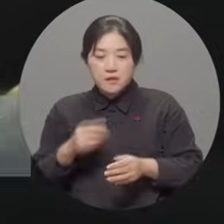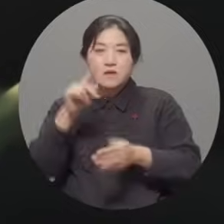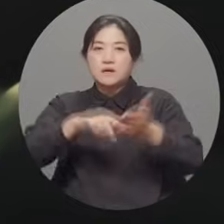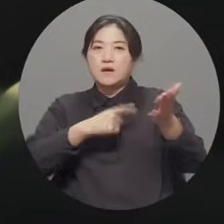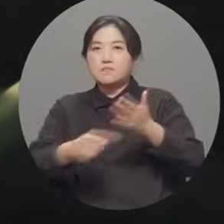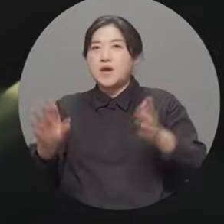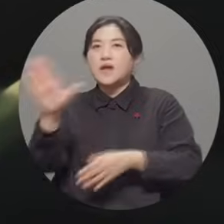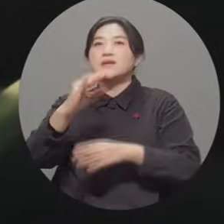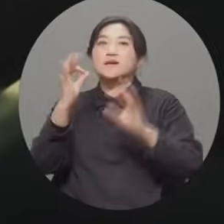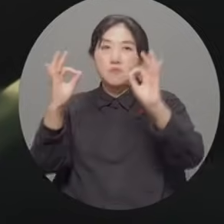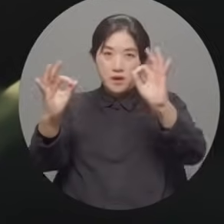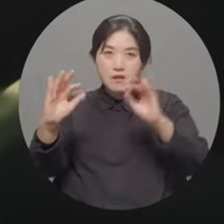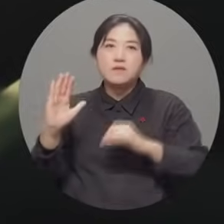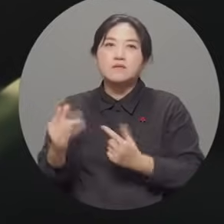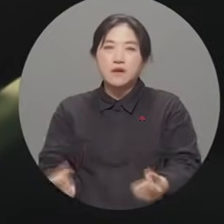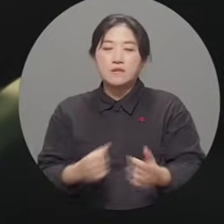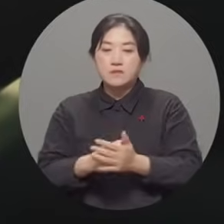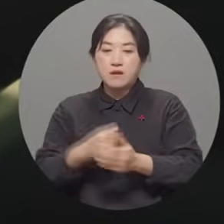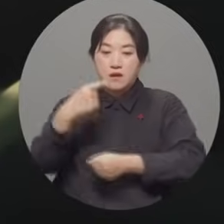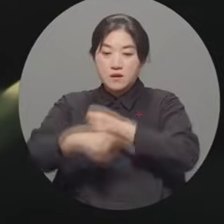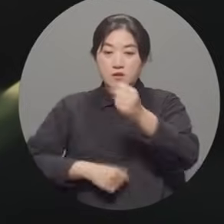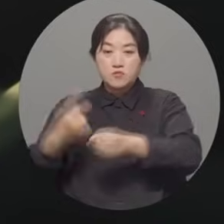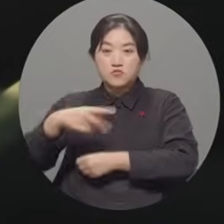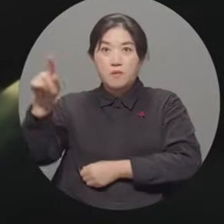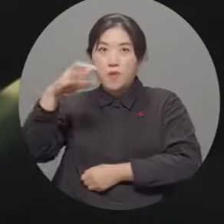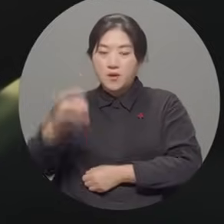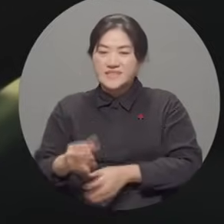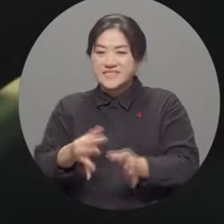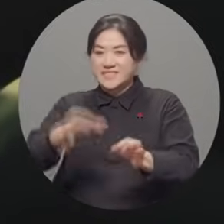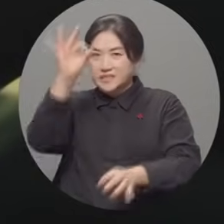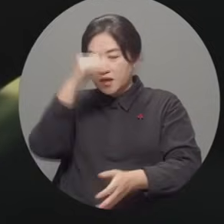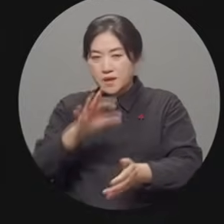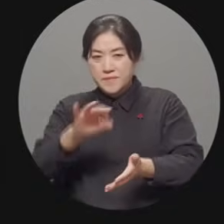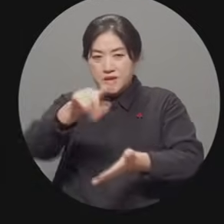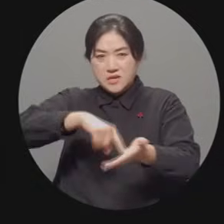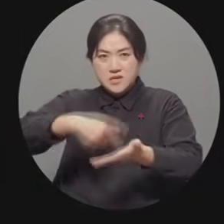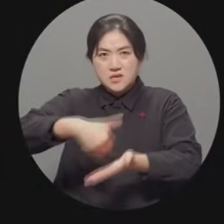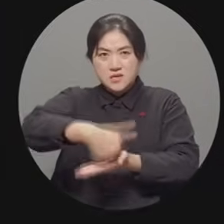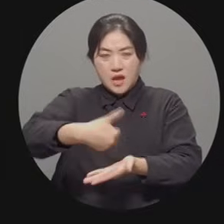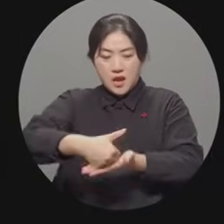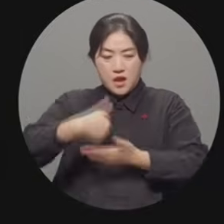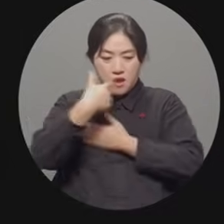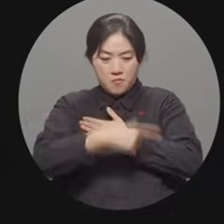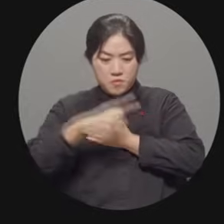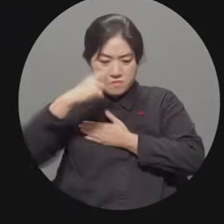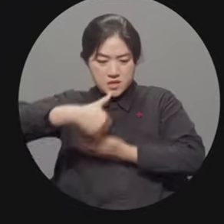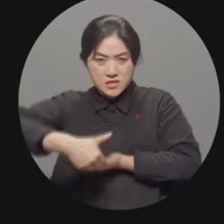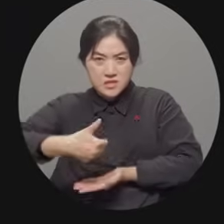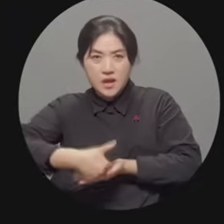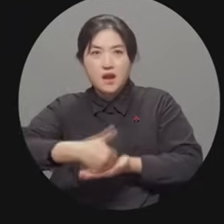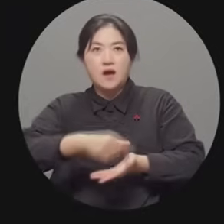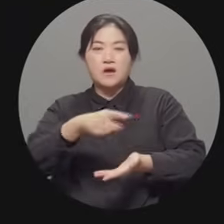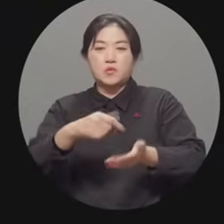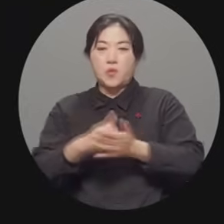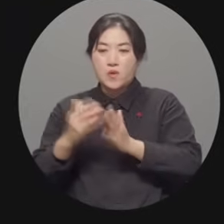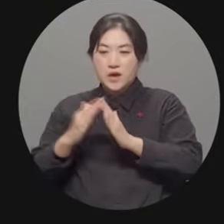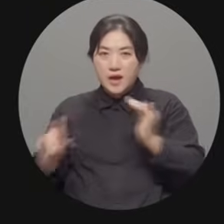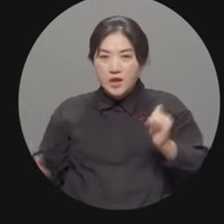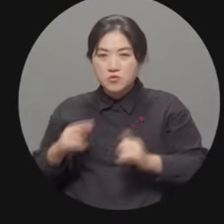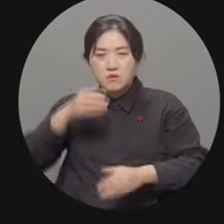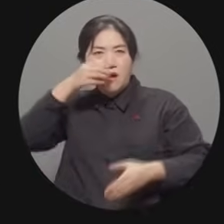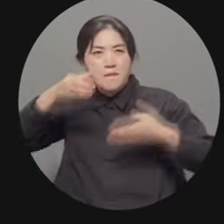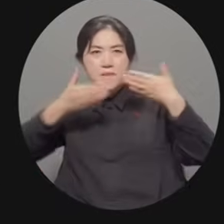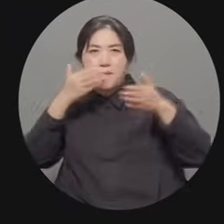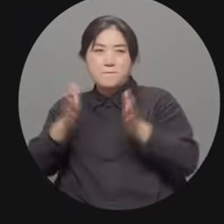연 수천 퍼센트에 달하는 이자를 매기거나 빚 상환을 요구하며 신체 사진을 요구하고 가족이나 지인까지 협박하는